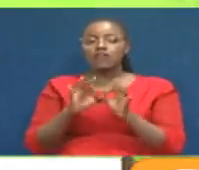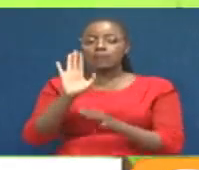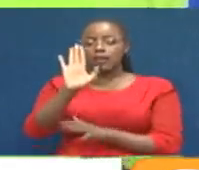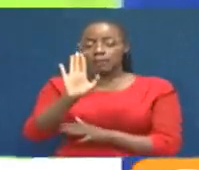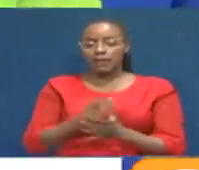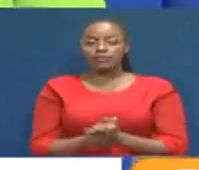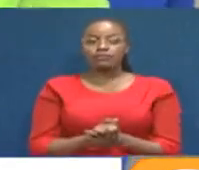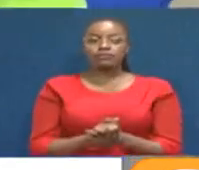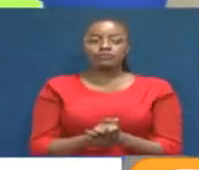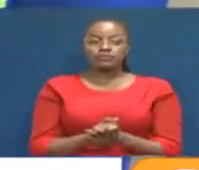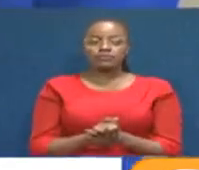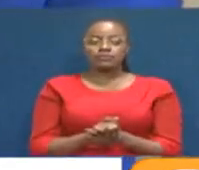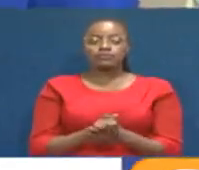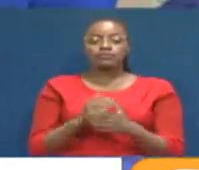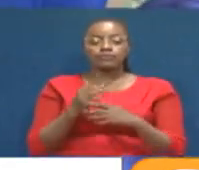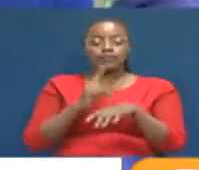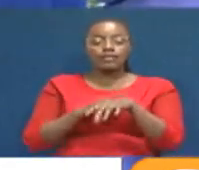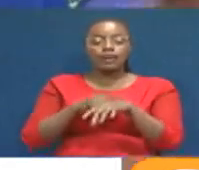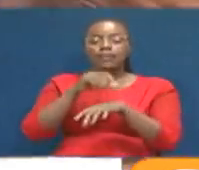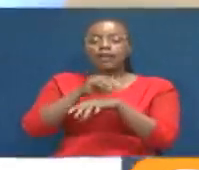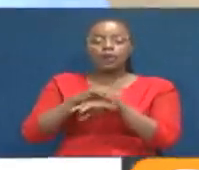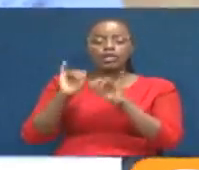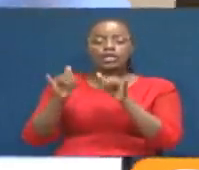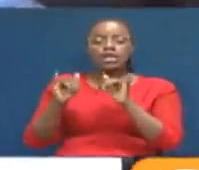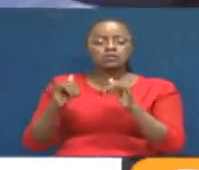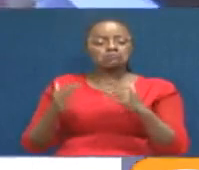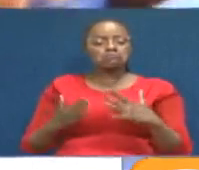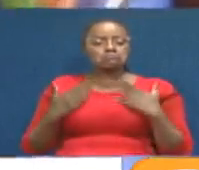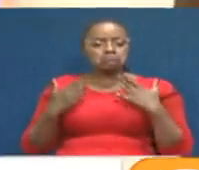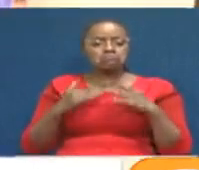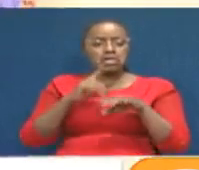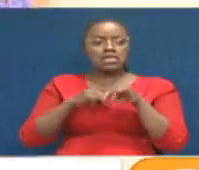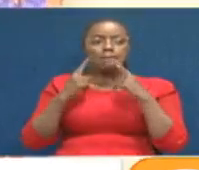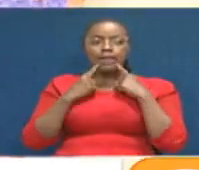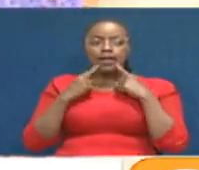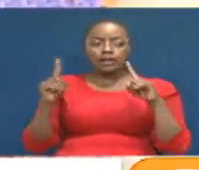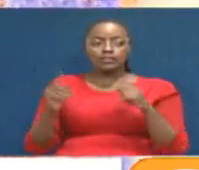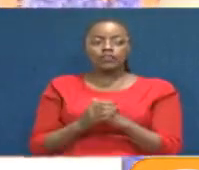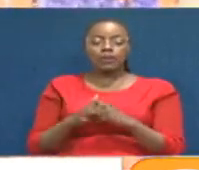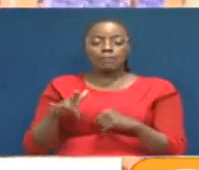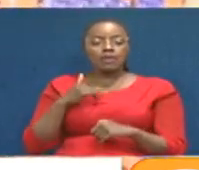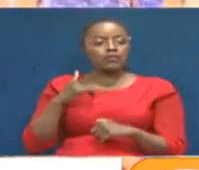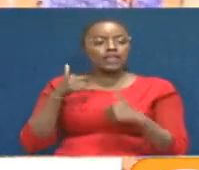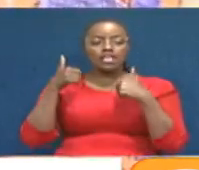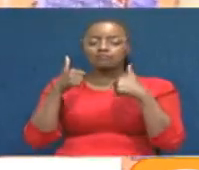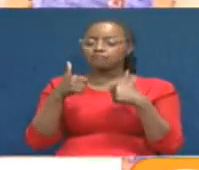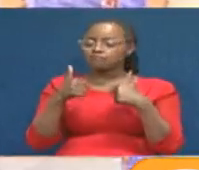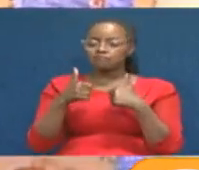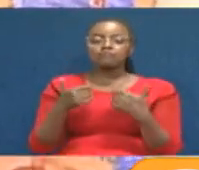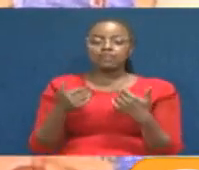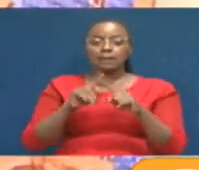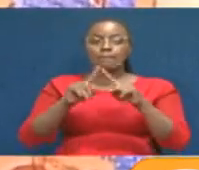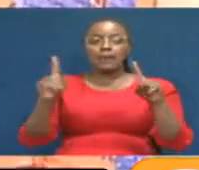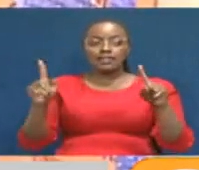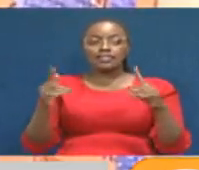hii. Na walipokea kwa furaha habari za kutajwa kwake. Nasikia vizuri,